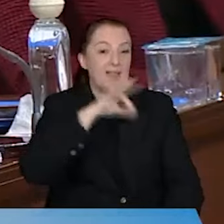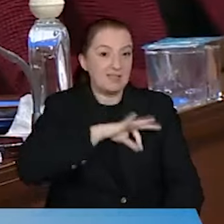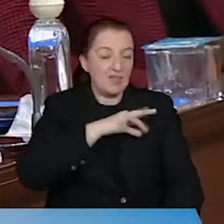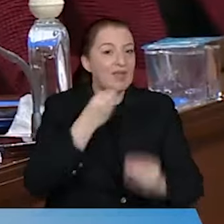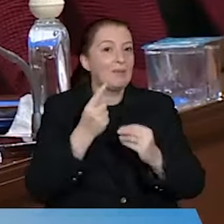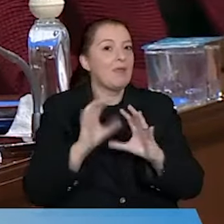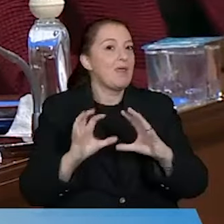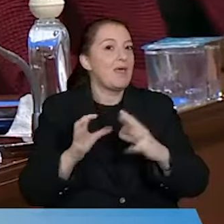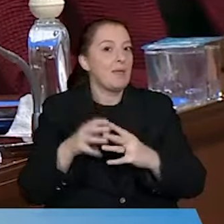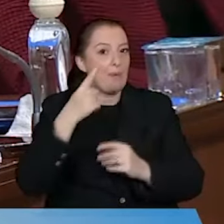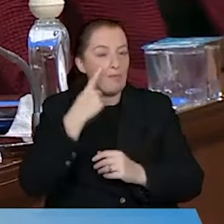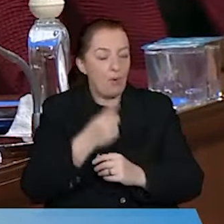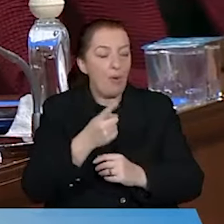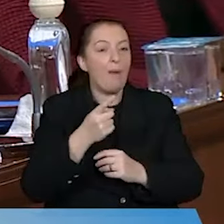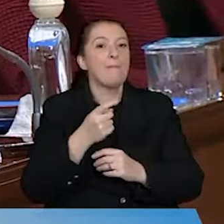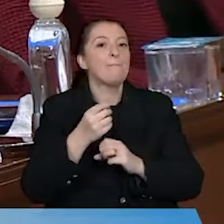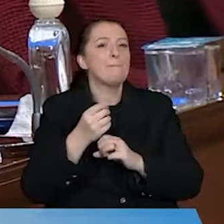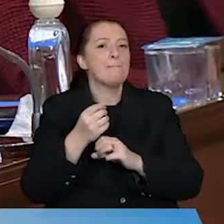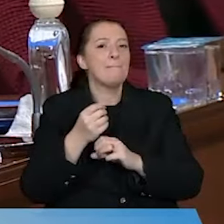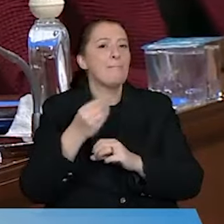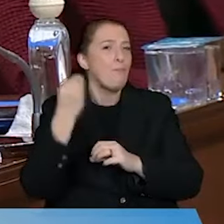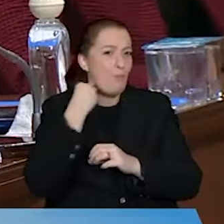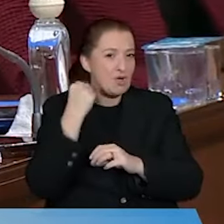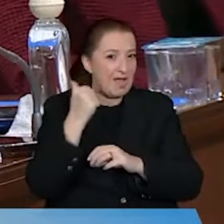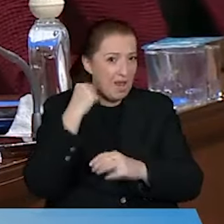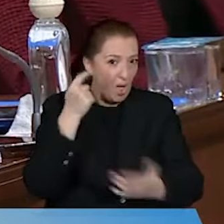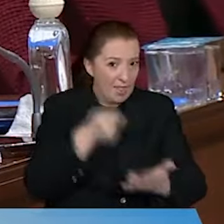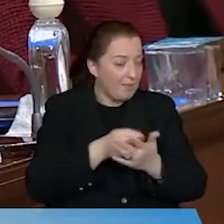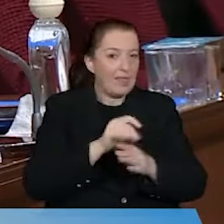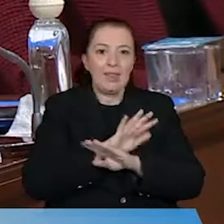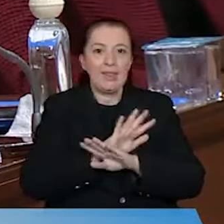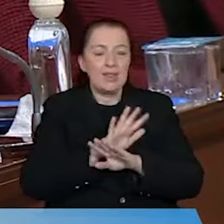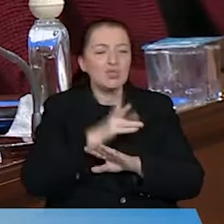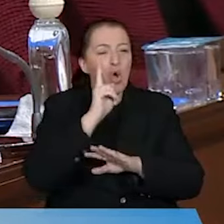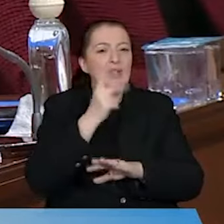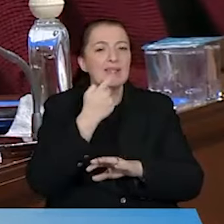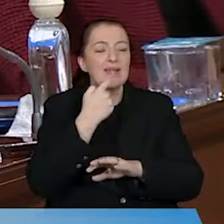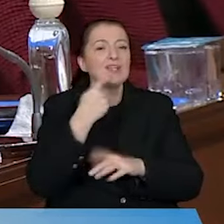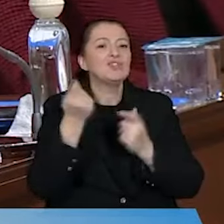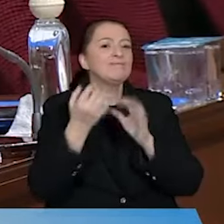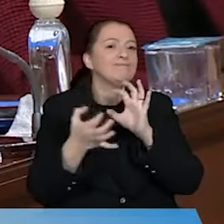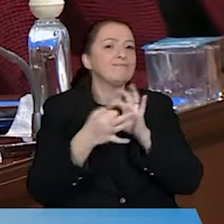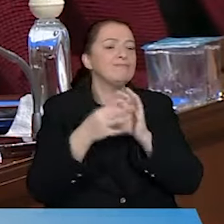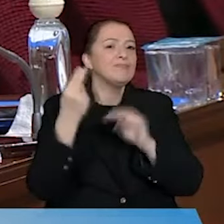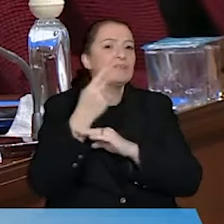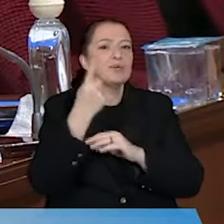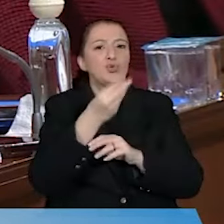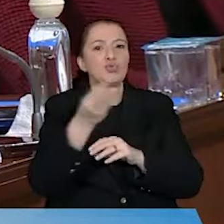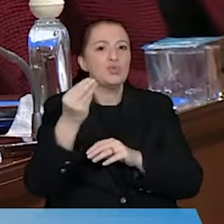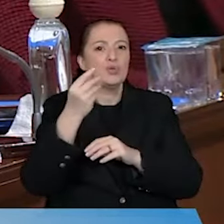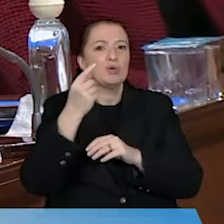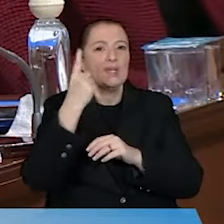bir ekiple, bırakın borçları geri ödemeyi, Türkiye'de son yıllarda iştirak şirketlerimizin birçoğu